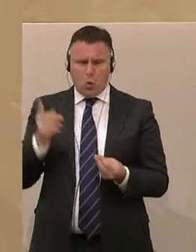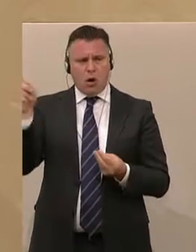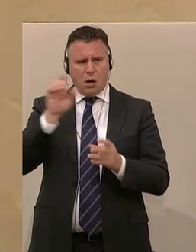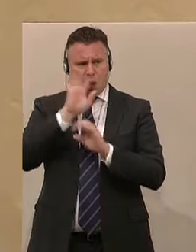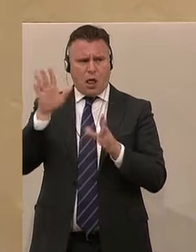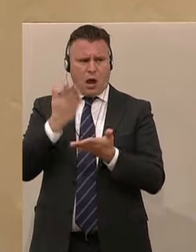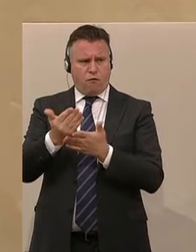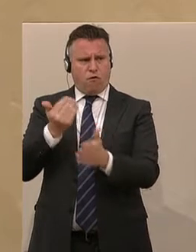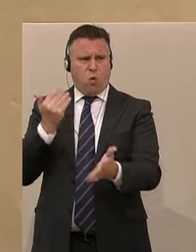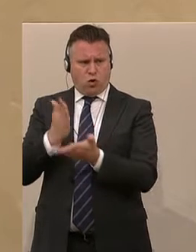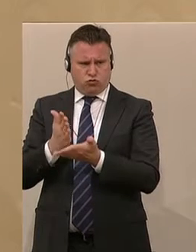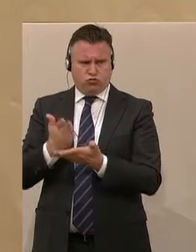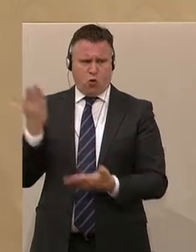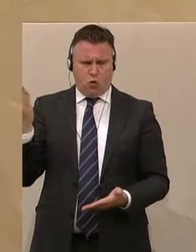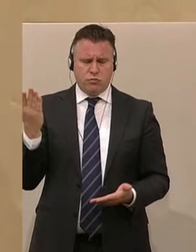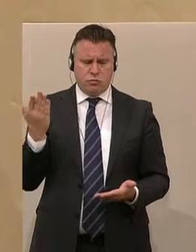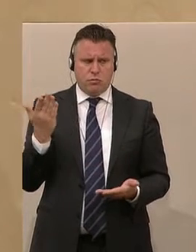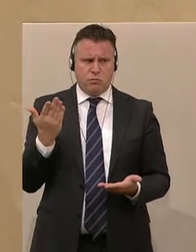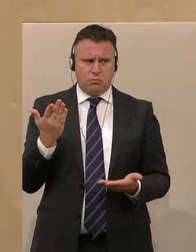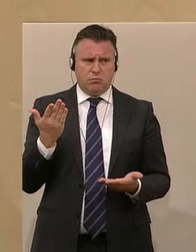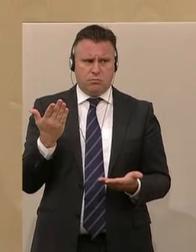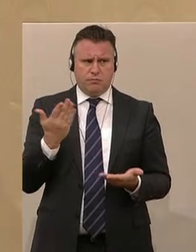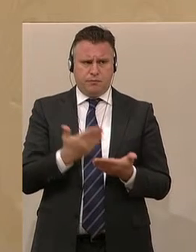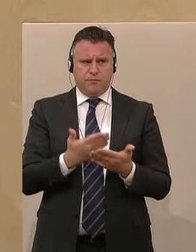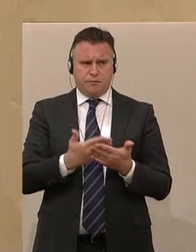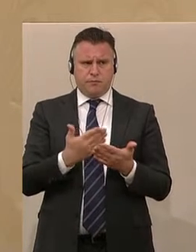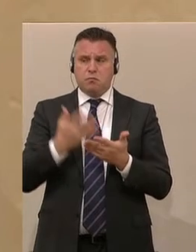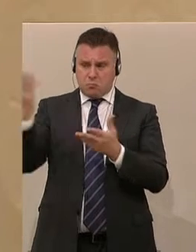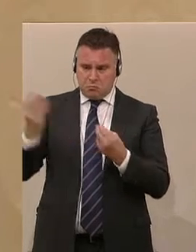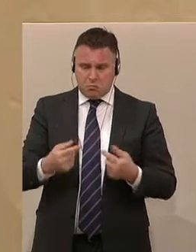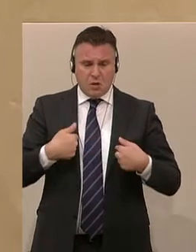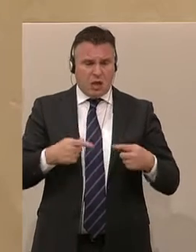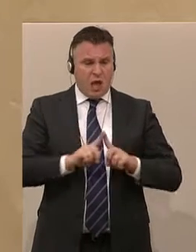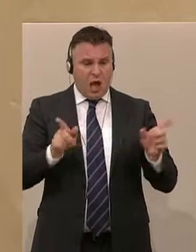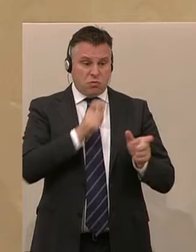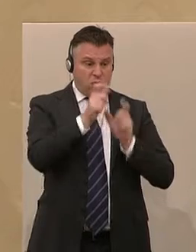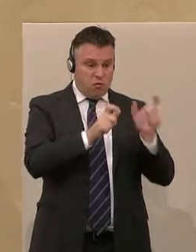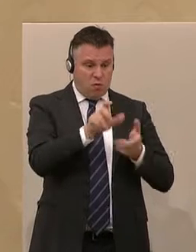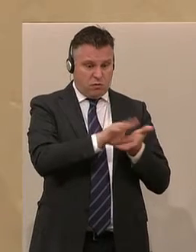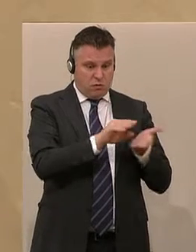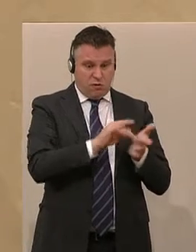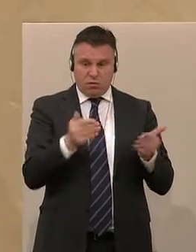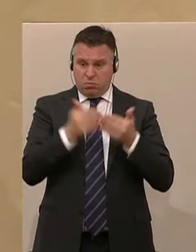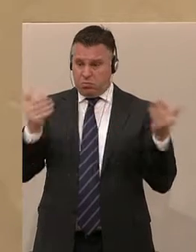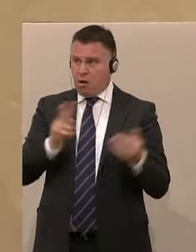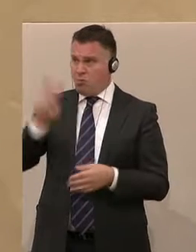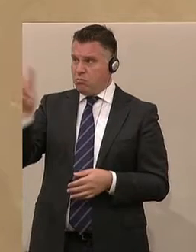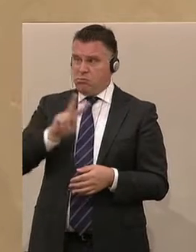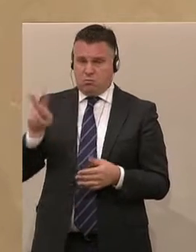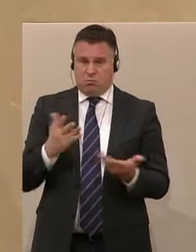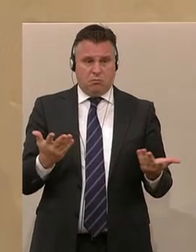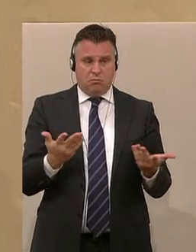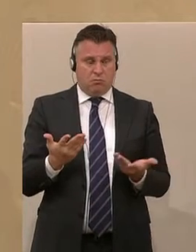das. Und es würde dann so sein, dass es auf der zweiten Ebene, wenn wir andere Begriffsbestimmungen verwenden, ganz einfach zu